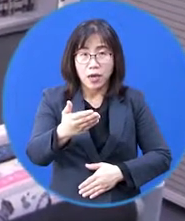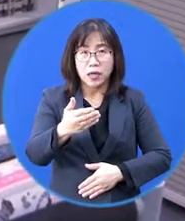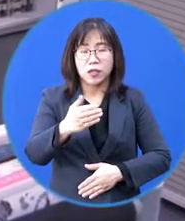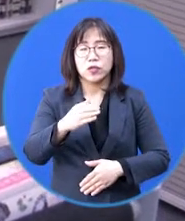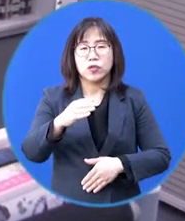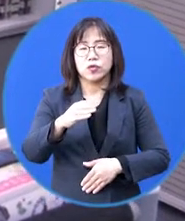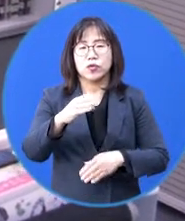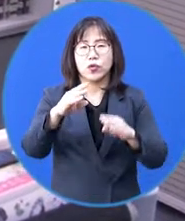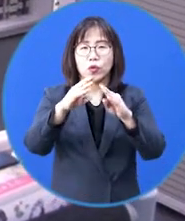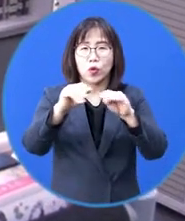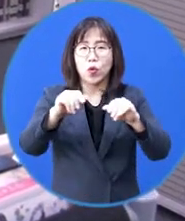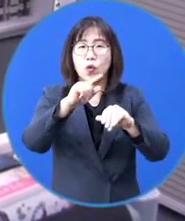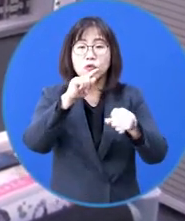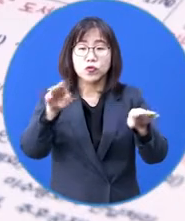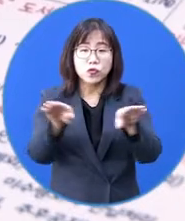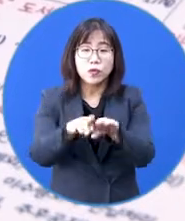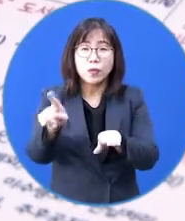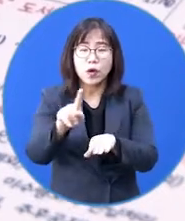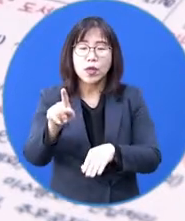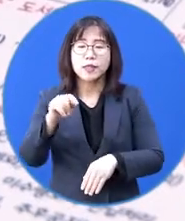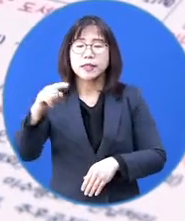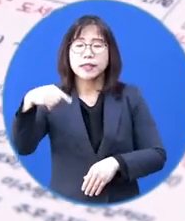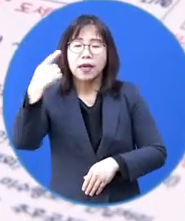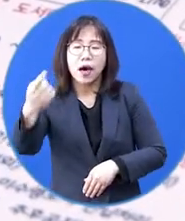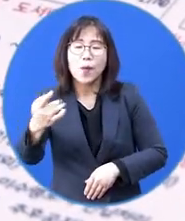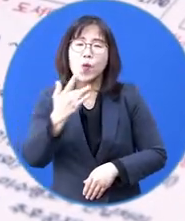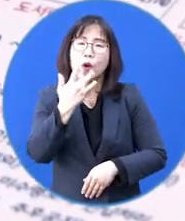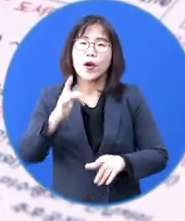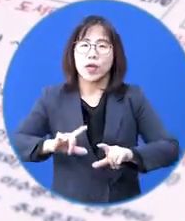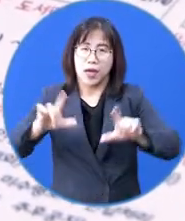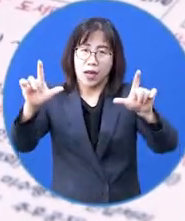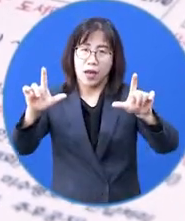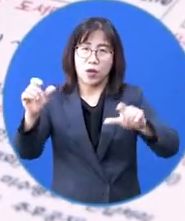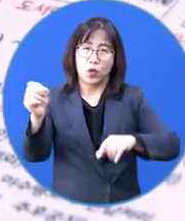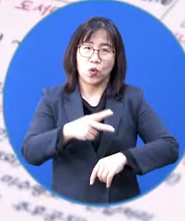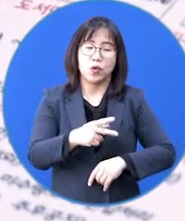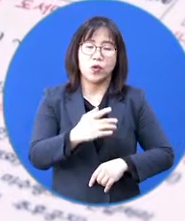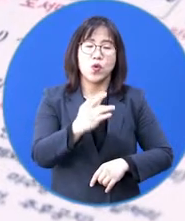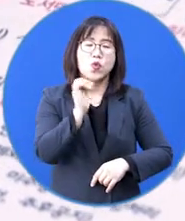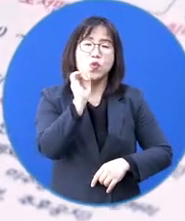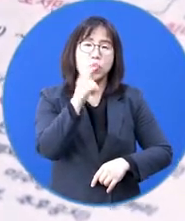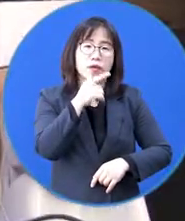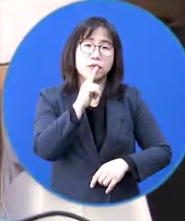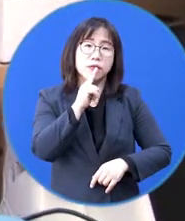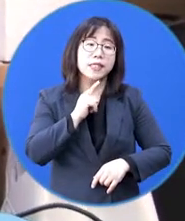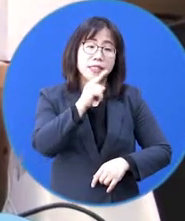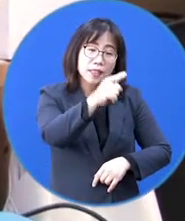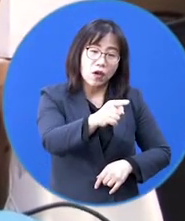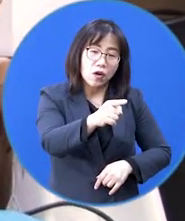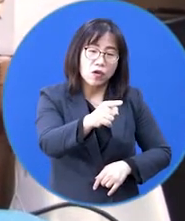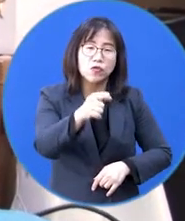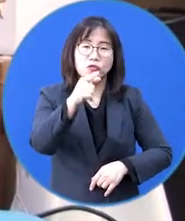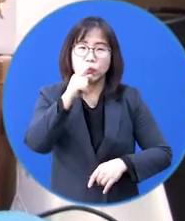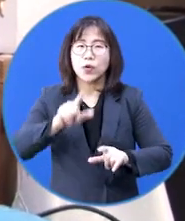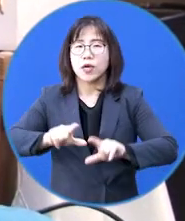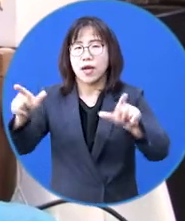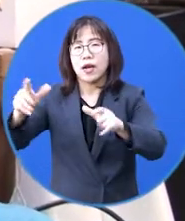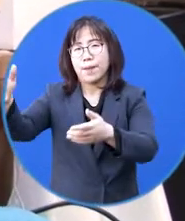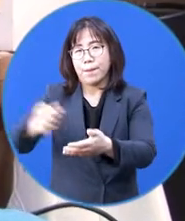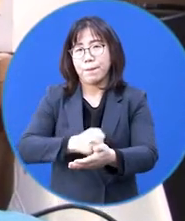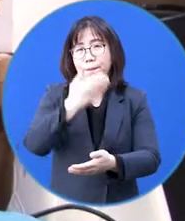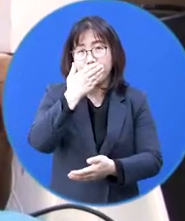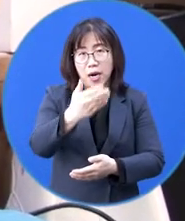도서는 화요일에 수령할 수 있습니다. 단 도서관 휴관일인 월요일에 신청한 도서는 수요일에 받아볼 수